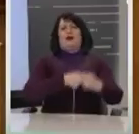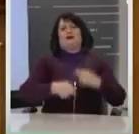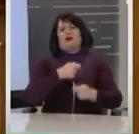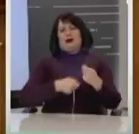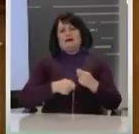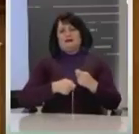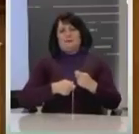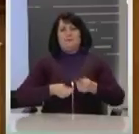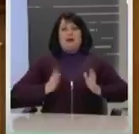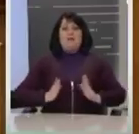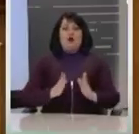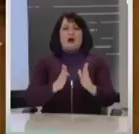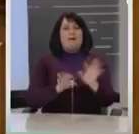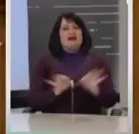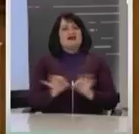Προχωράμε επομένως με σχέδιο,